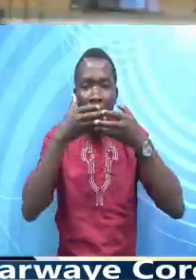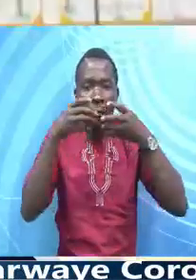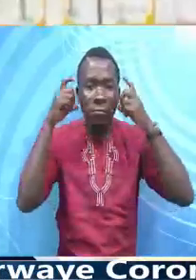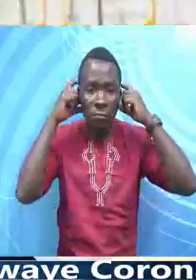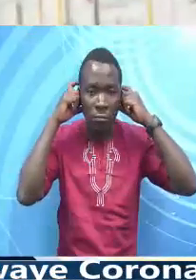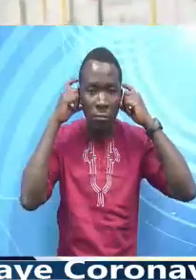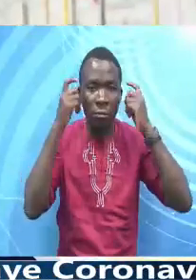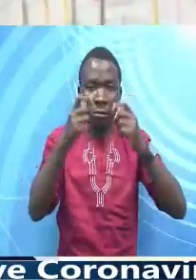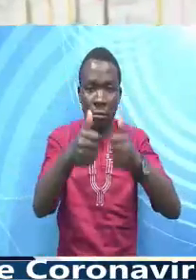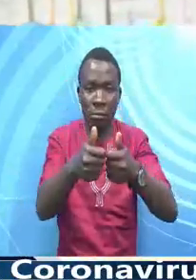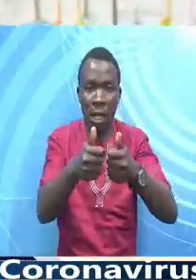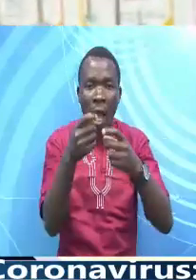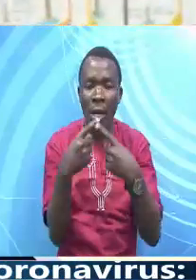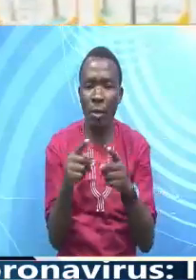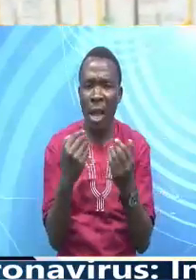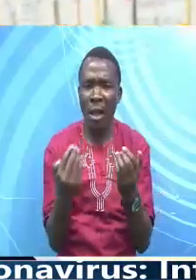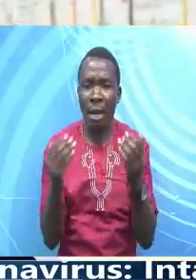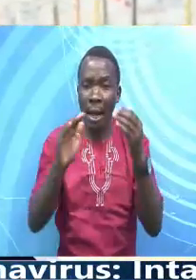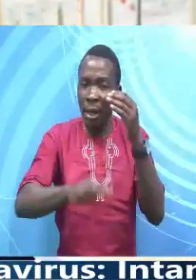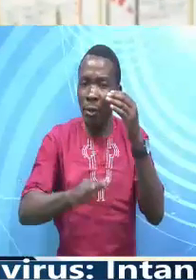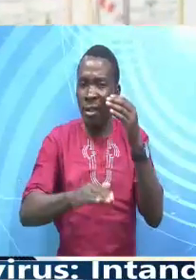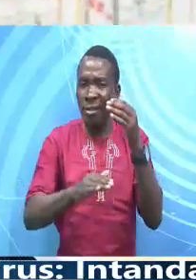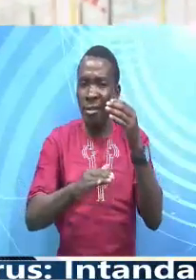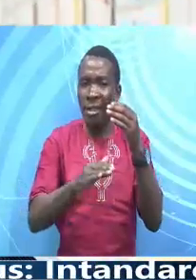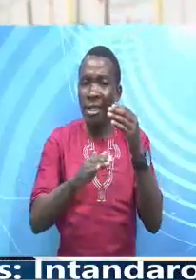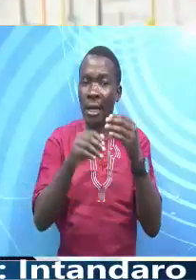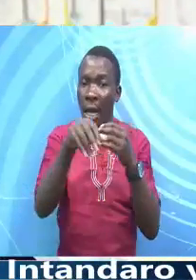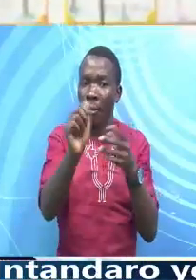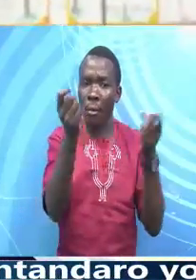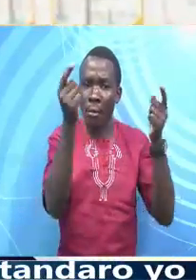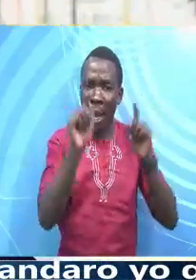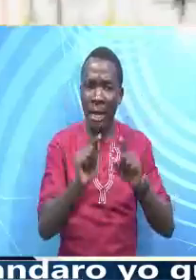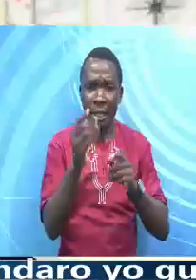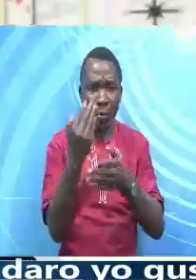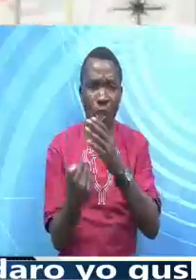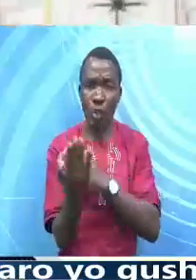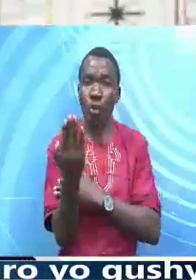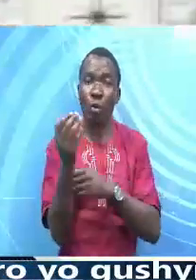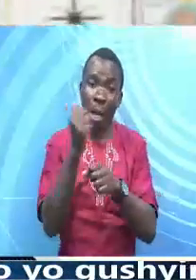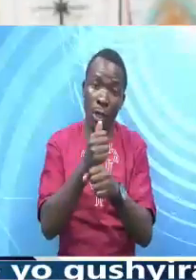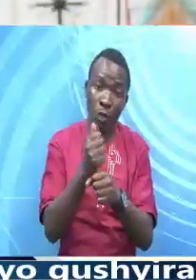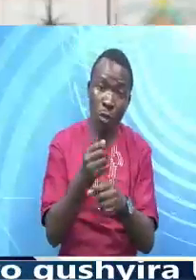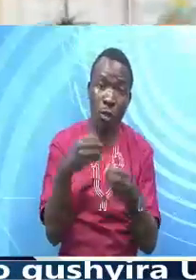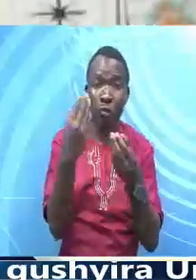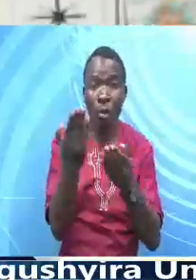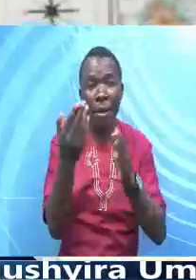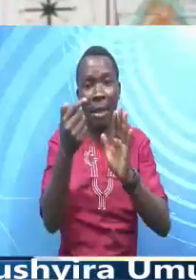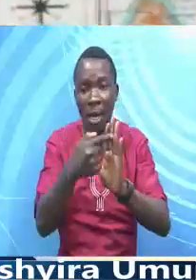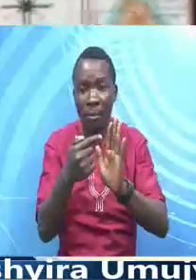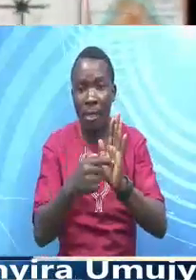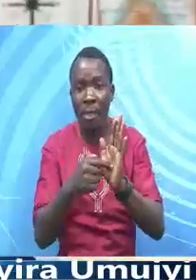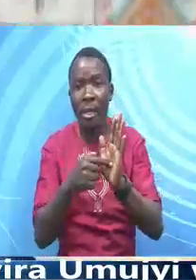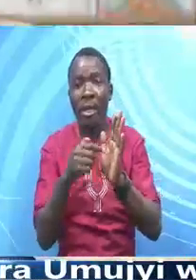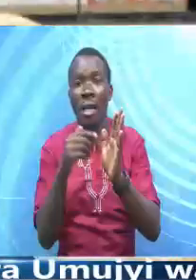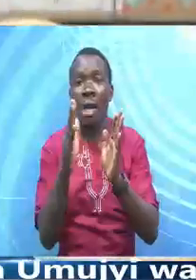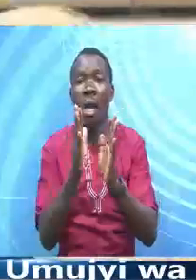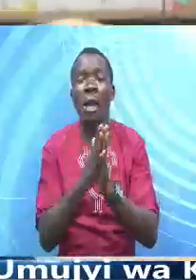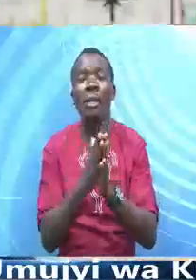neza ariko abana batoya nabo baje mu gitondo twabikoze twabahaye amabwiriza ndetse baza